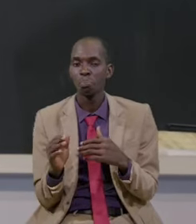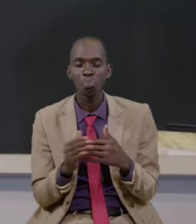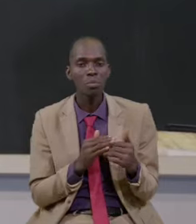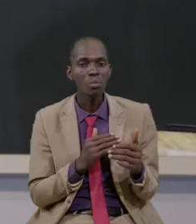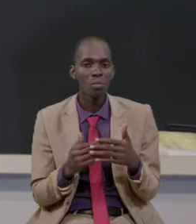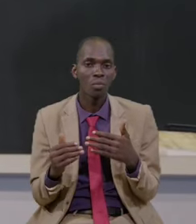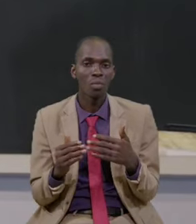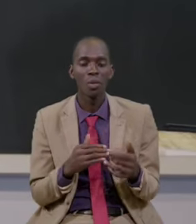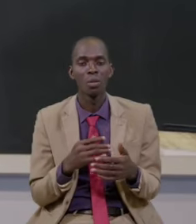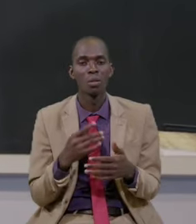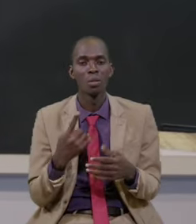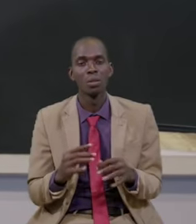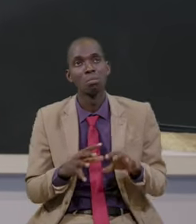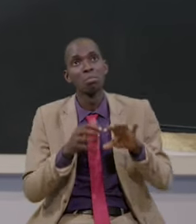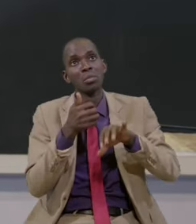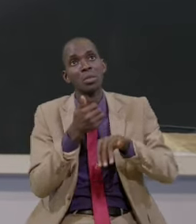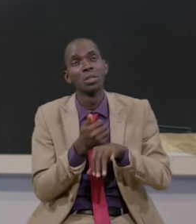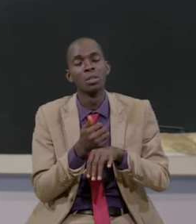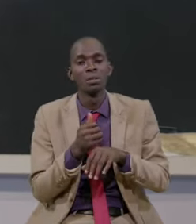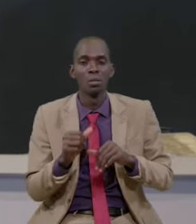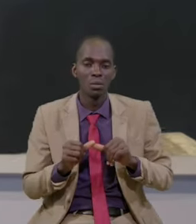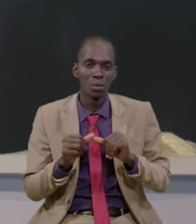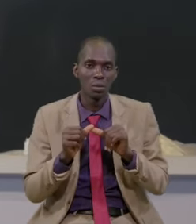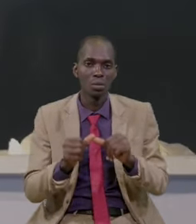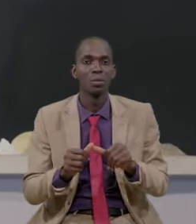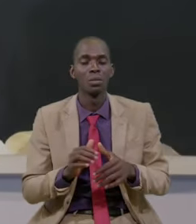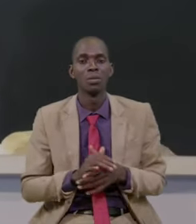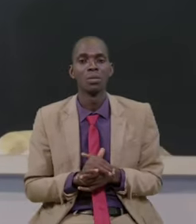En dépit des montagnes, avance.